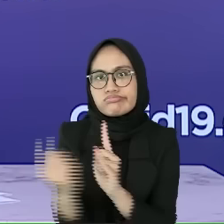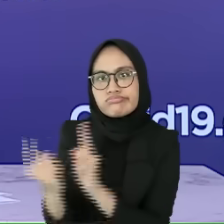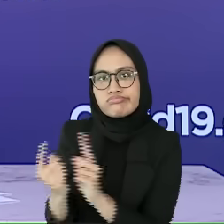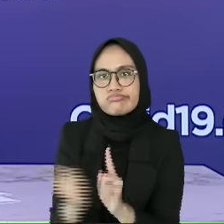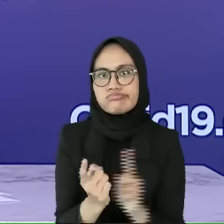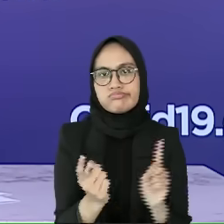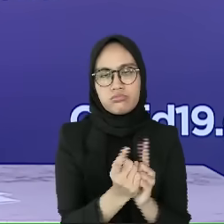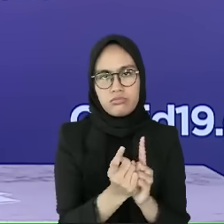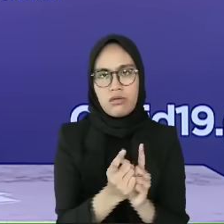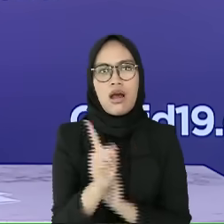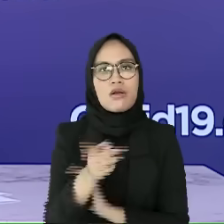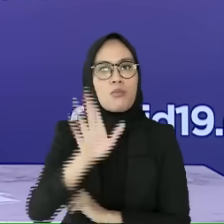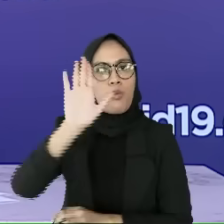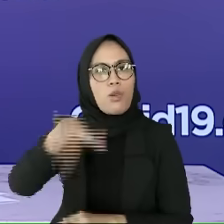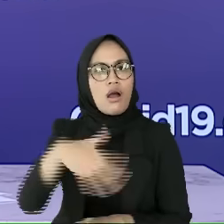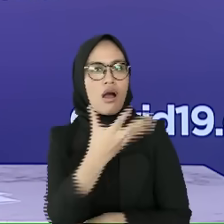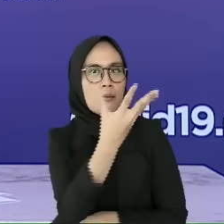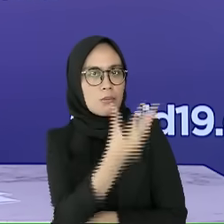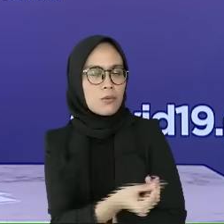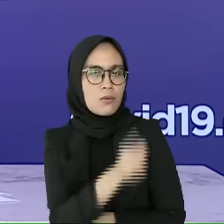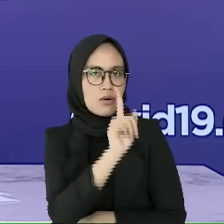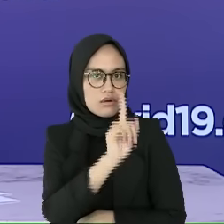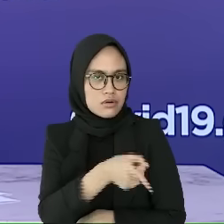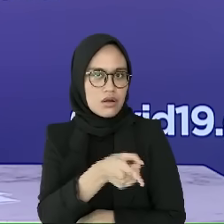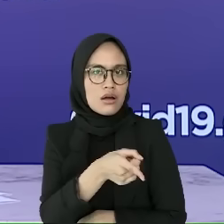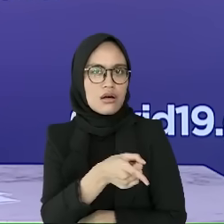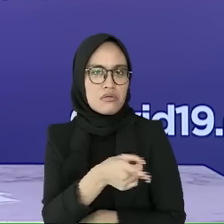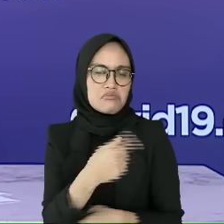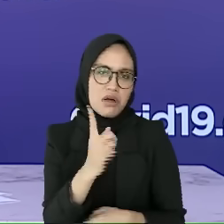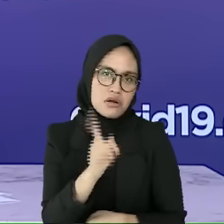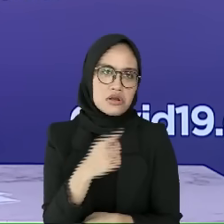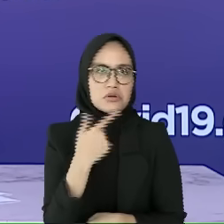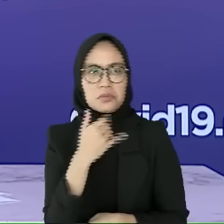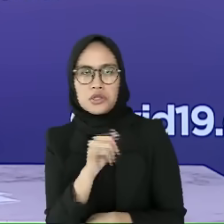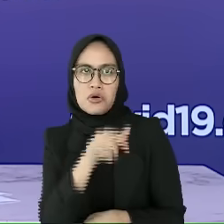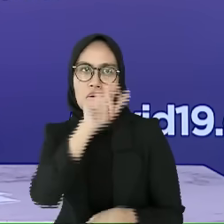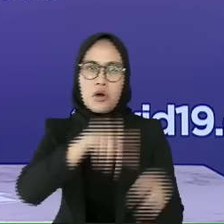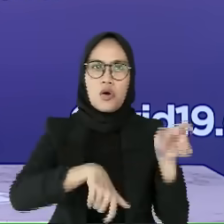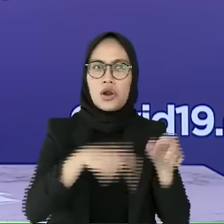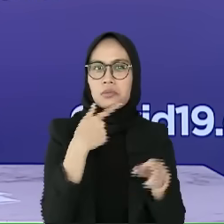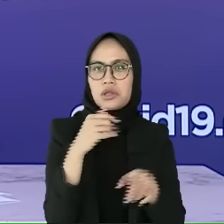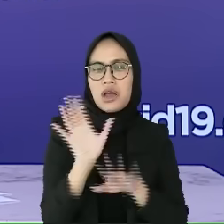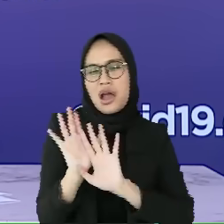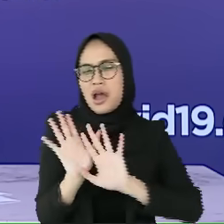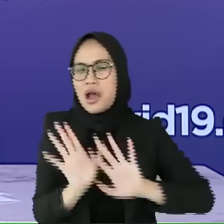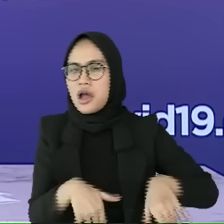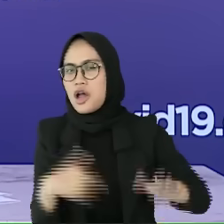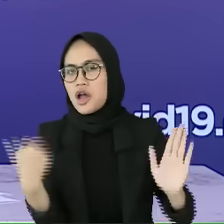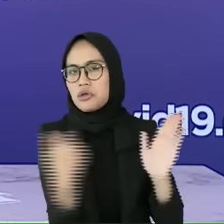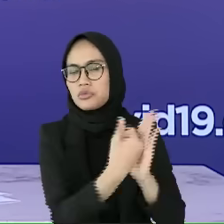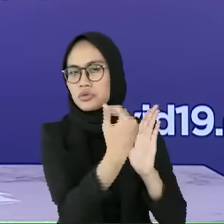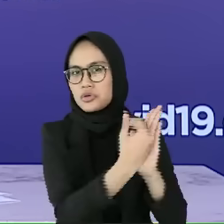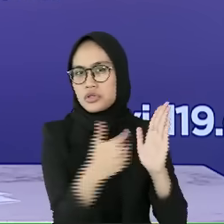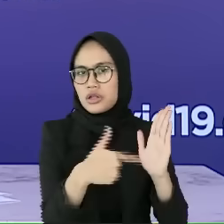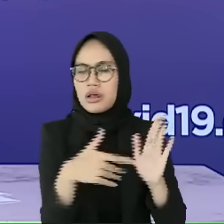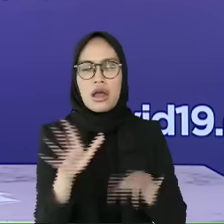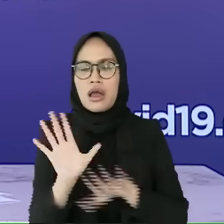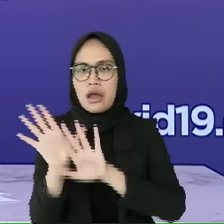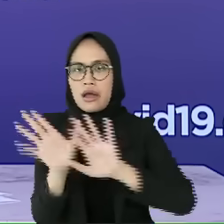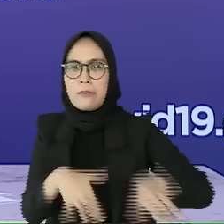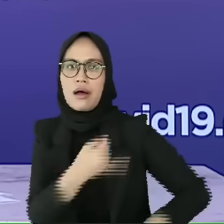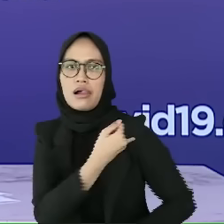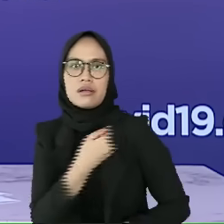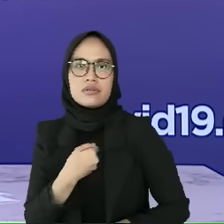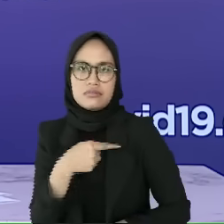dengan periode mudik Idul Fitri, serta sikap abai terhadap protokol kesehatan. Selain itu,